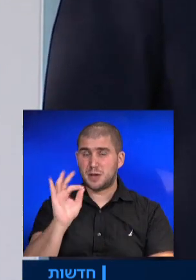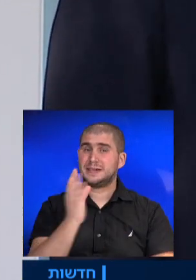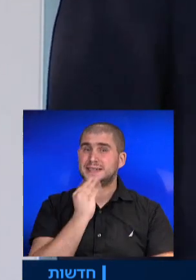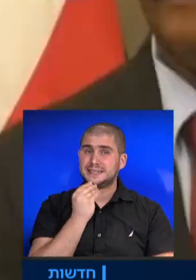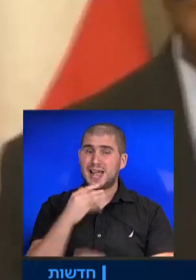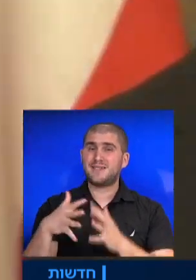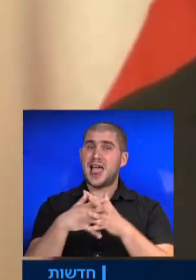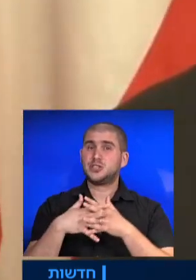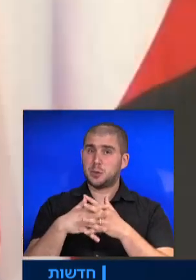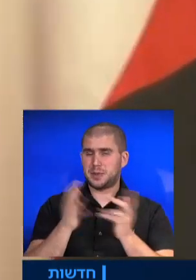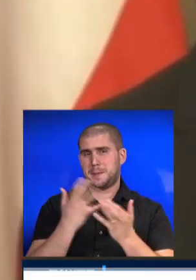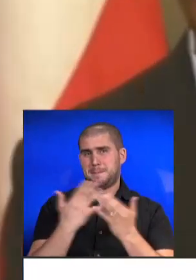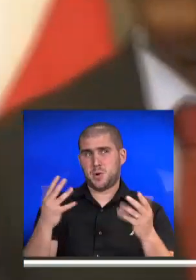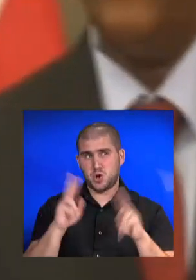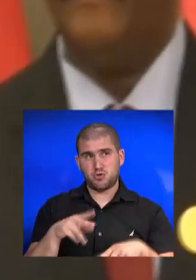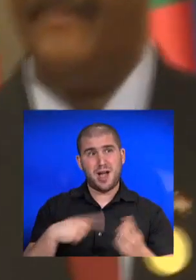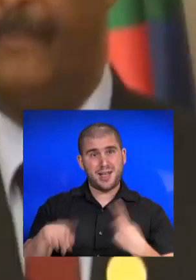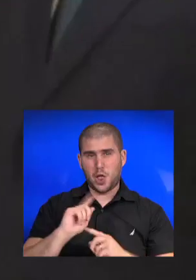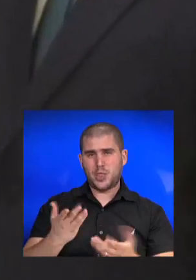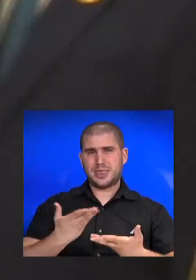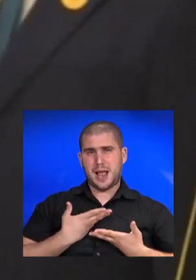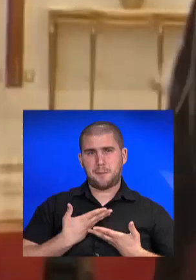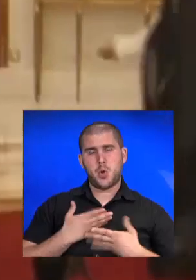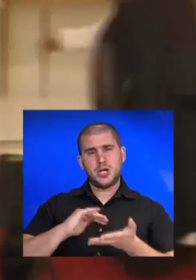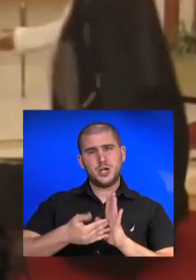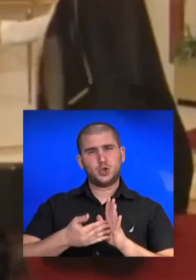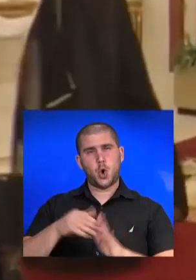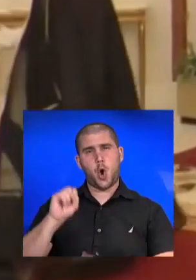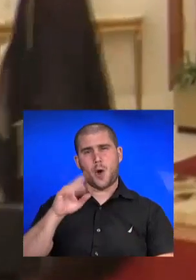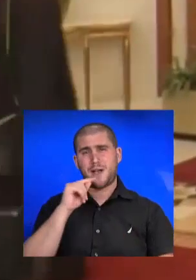ברור. מאיתנו לא תקבלו אור ירוק וישראל תישא בתוצאות.